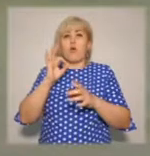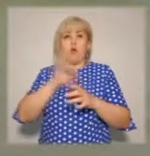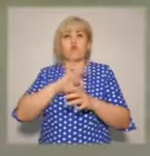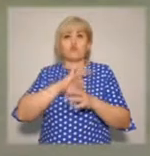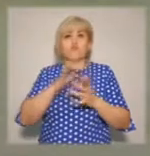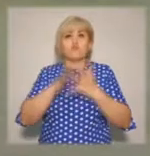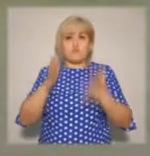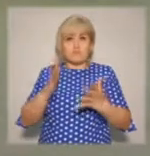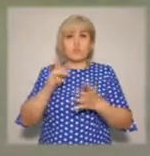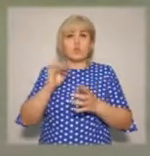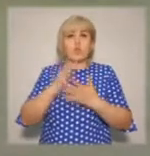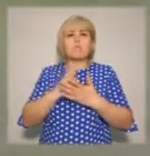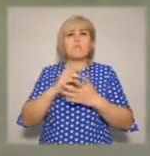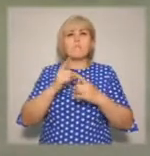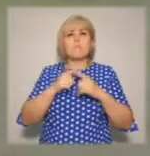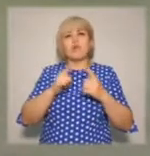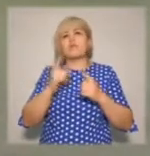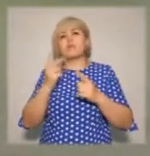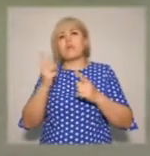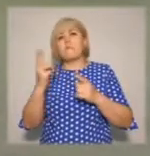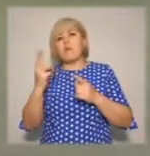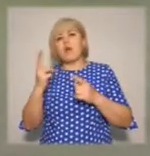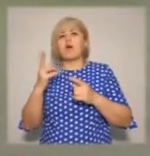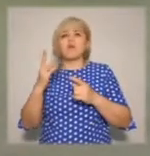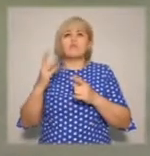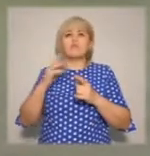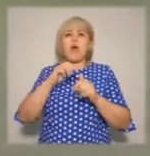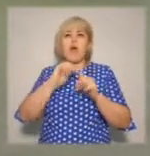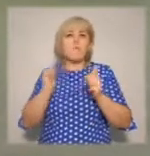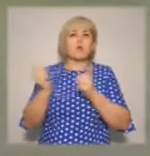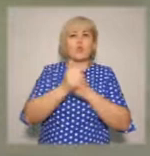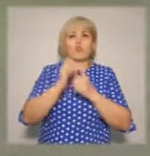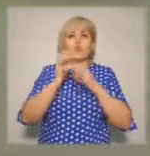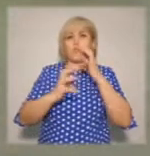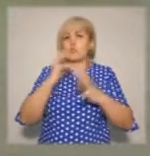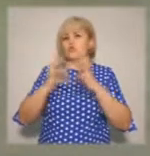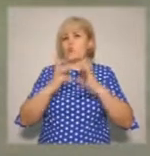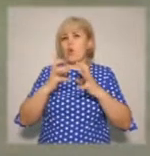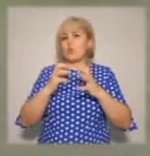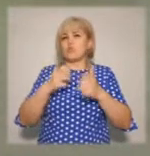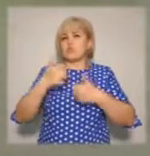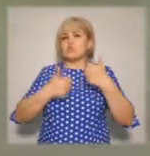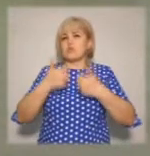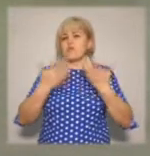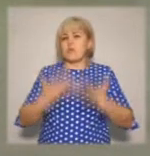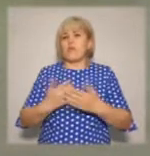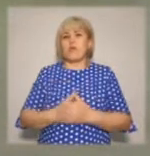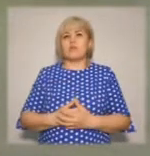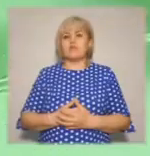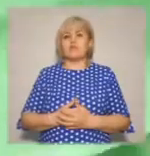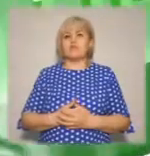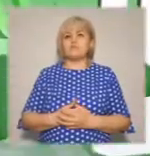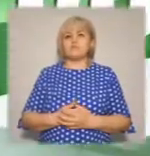ноябре месяце. Достаточно успешно попадают в очковую зону, что означает, ну, то есть половину пар они обходят на международных